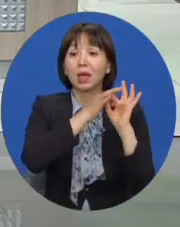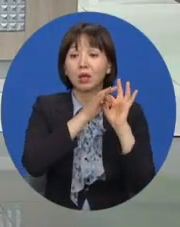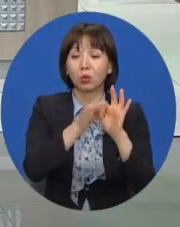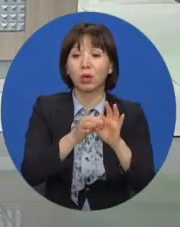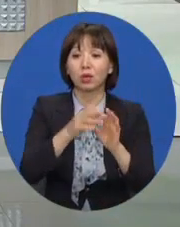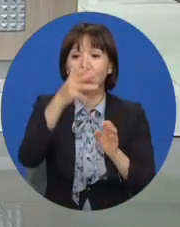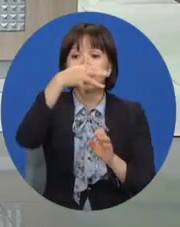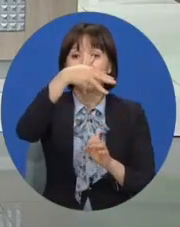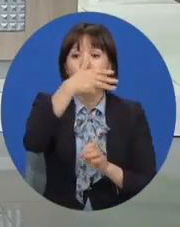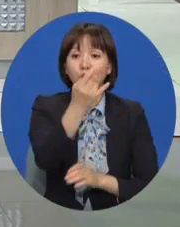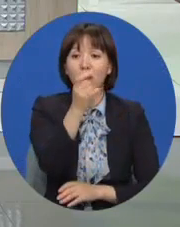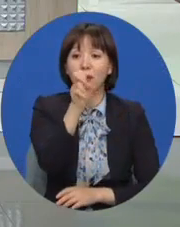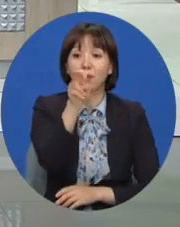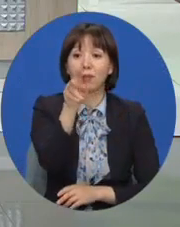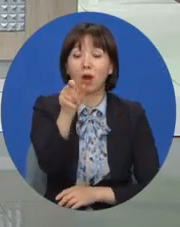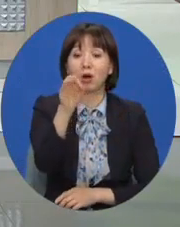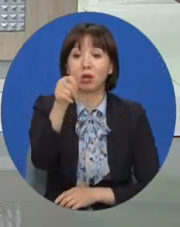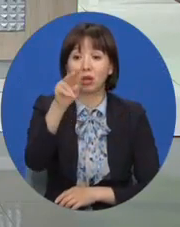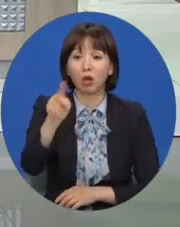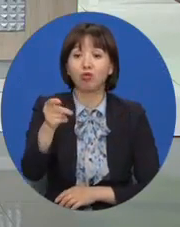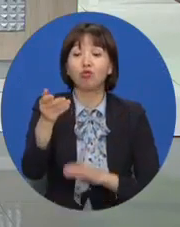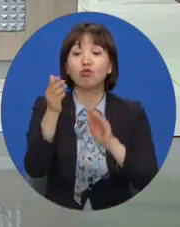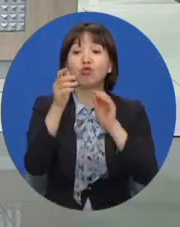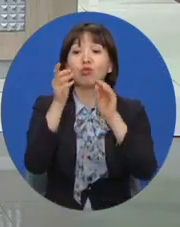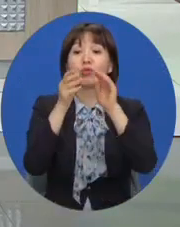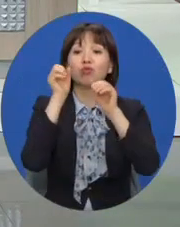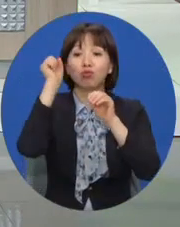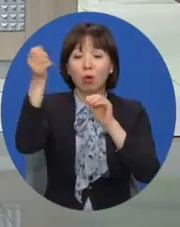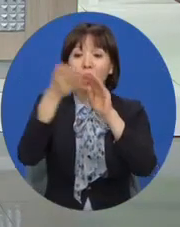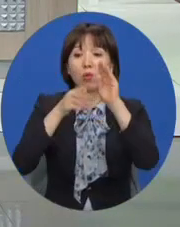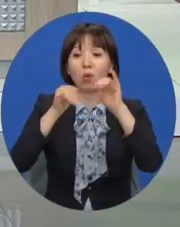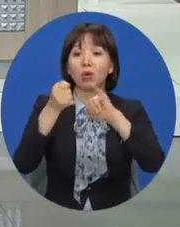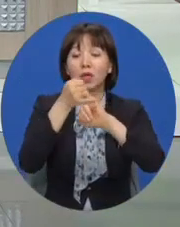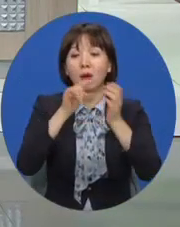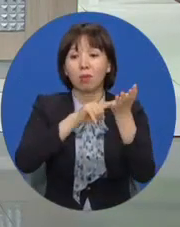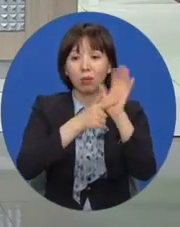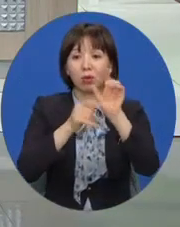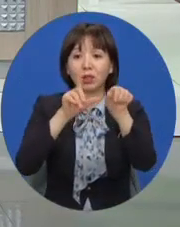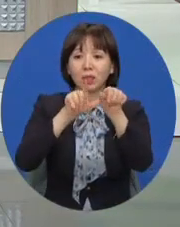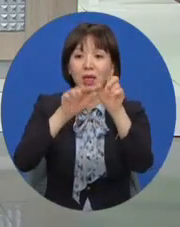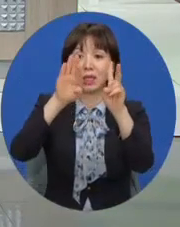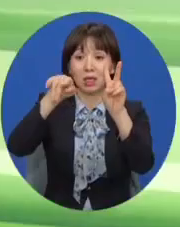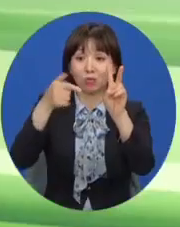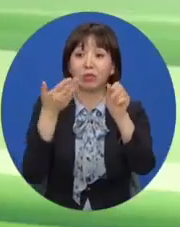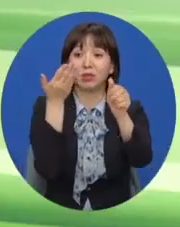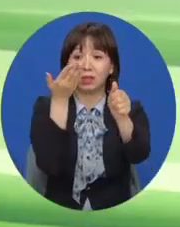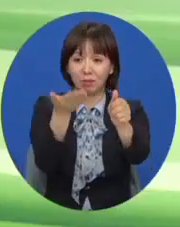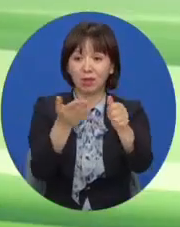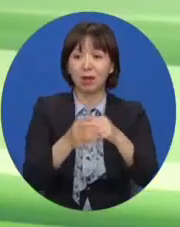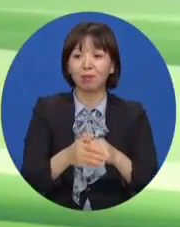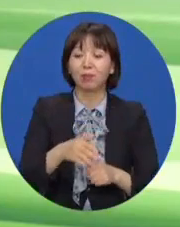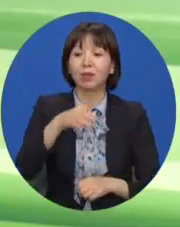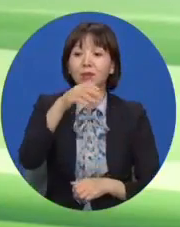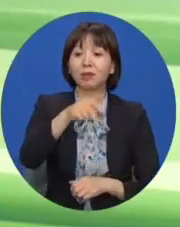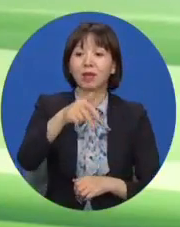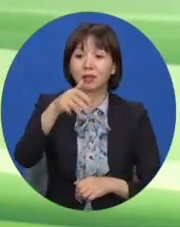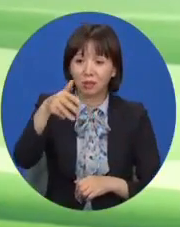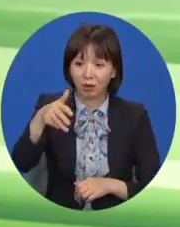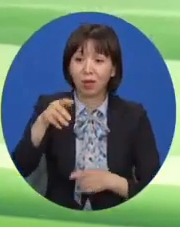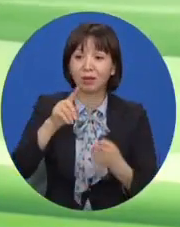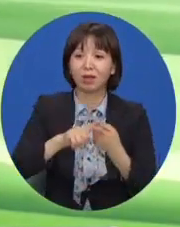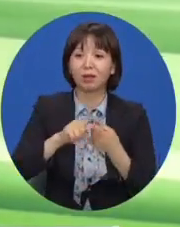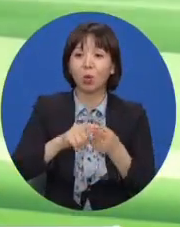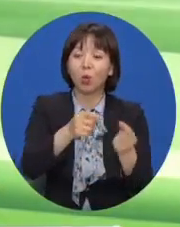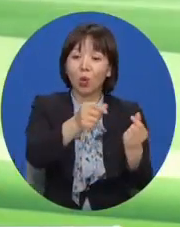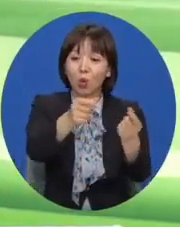이번에는 최명현 후보께서 공약 발표를 해주시겠고요. 역시 시간은 2분 드리겠습니다. 네, 제천은 이제 골고루